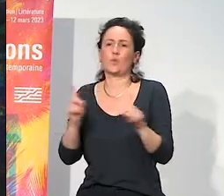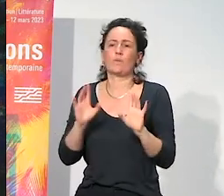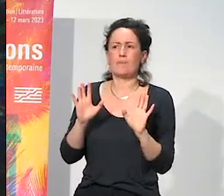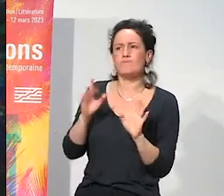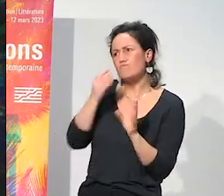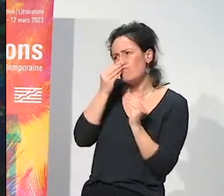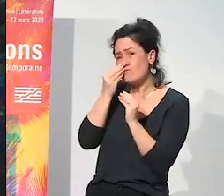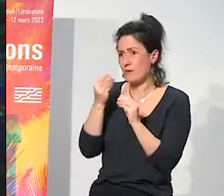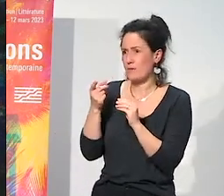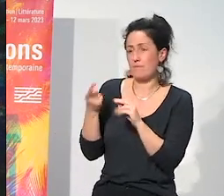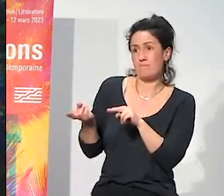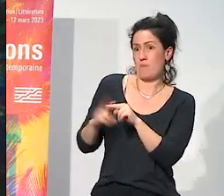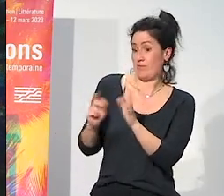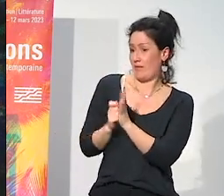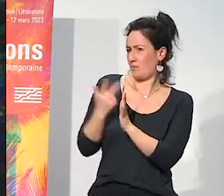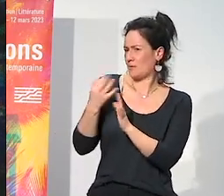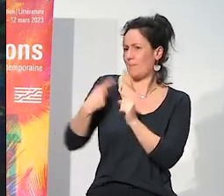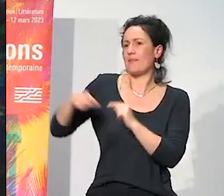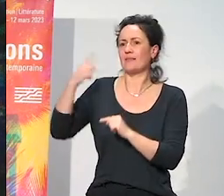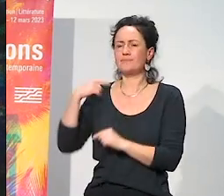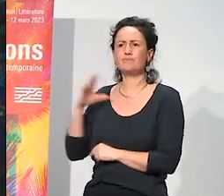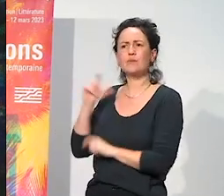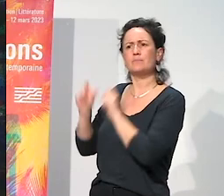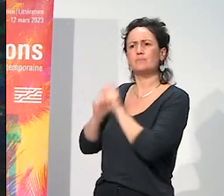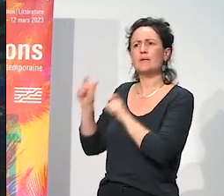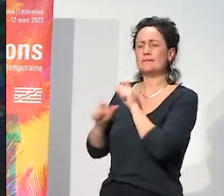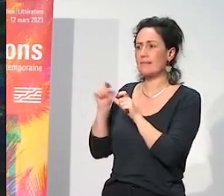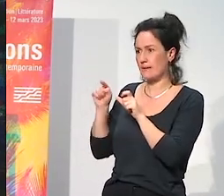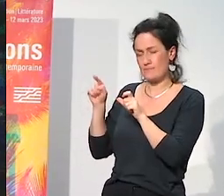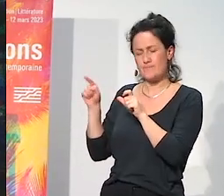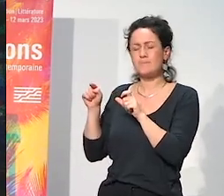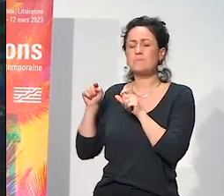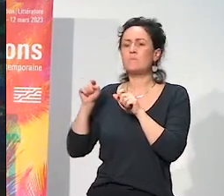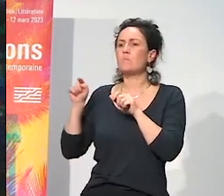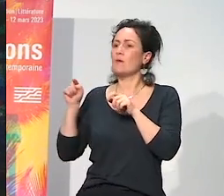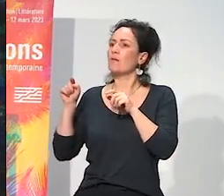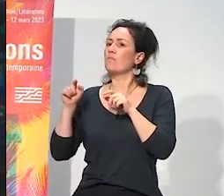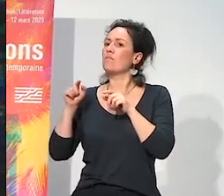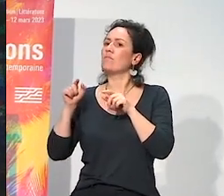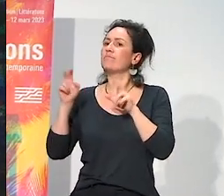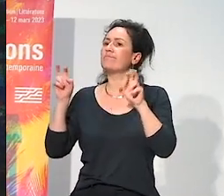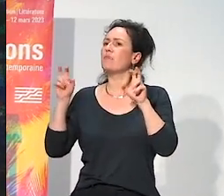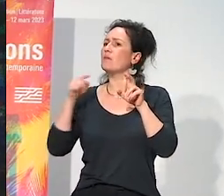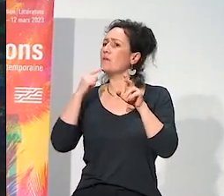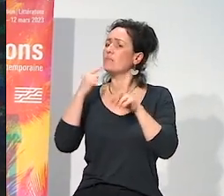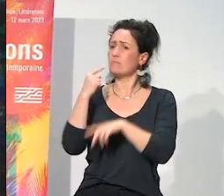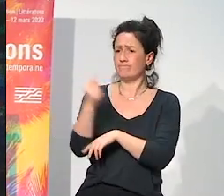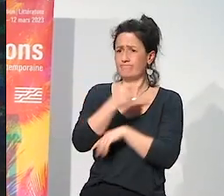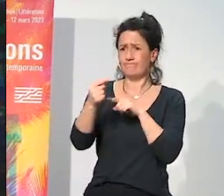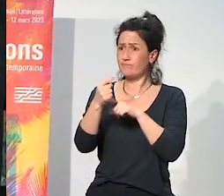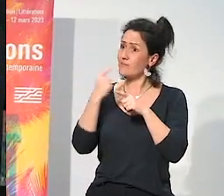des négationnistes ont projeté un texte négationniste sur la façade de l'annexe à